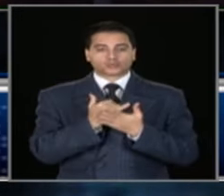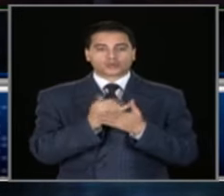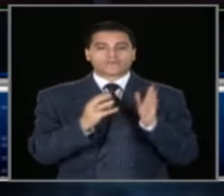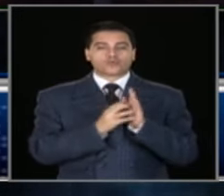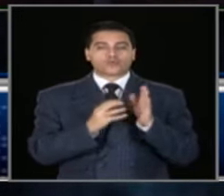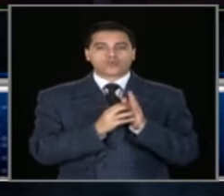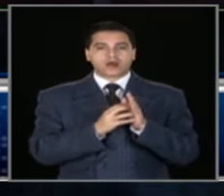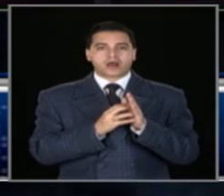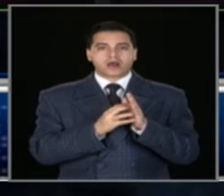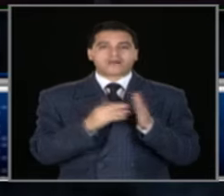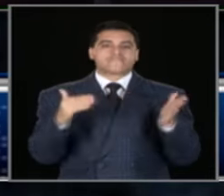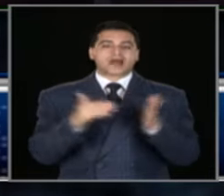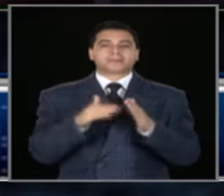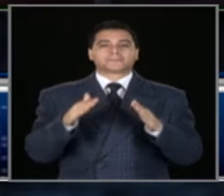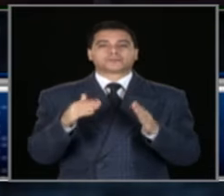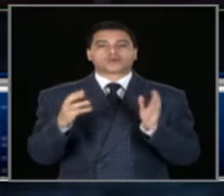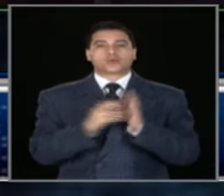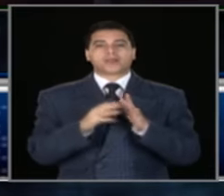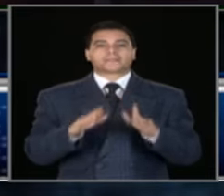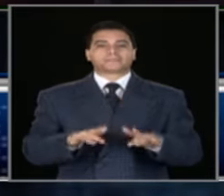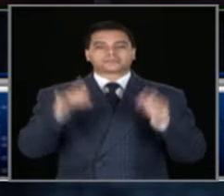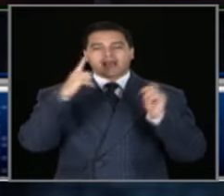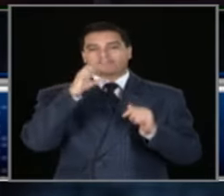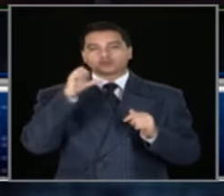واتخرجت من الكلية دي 1969.